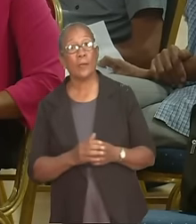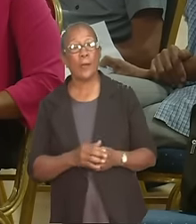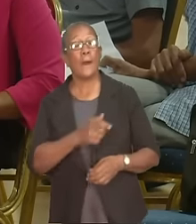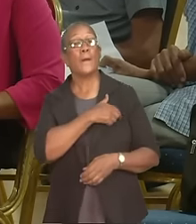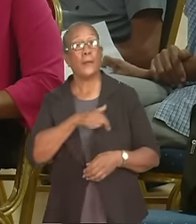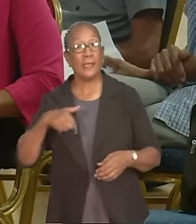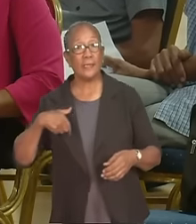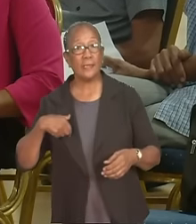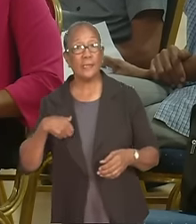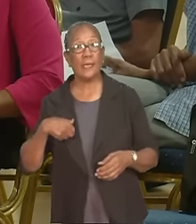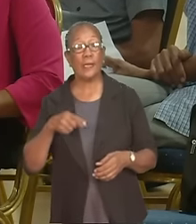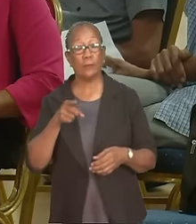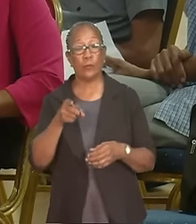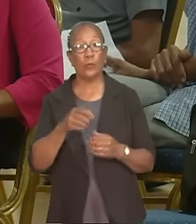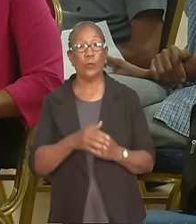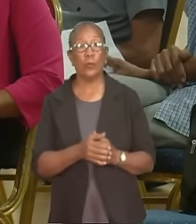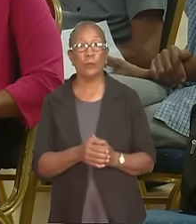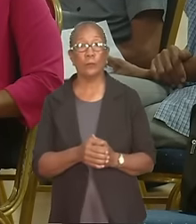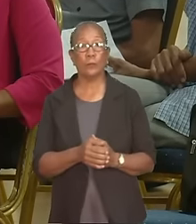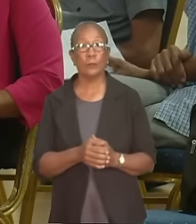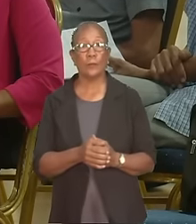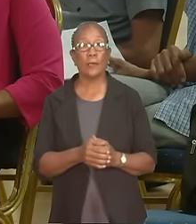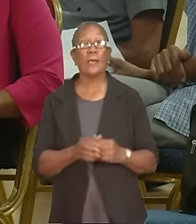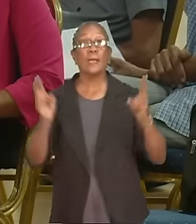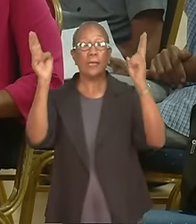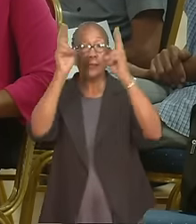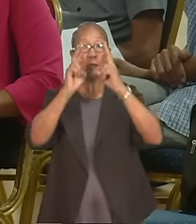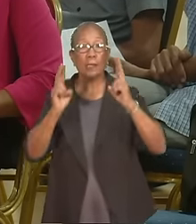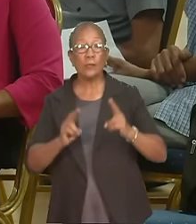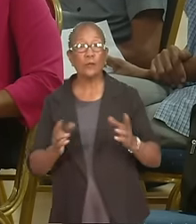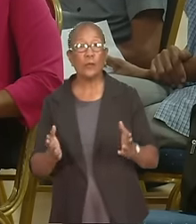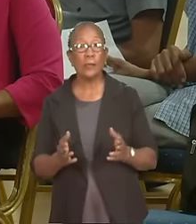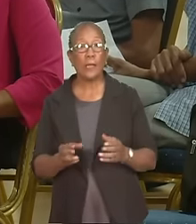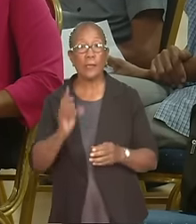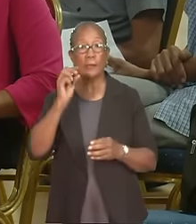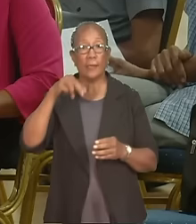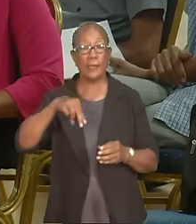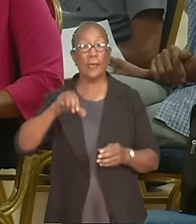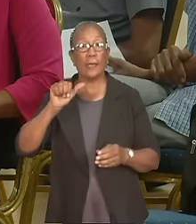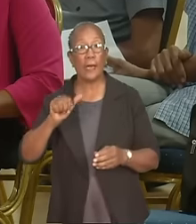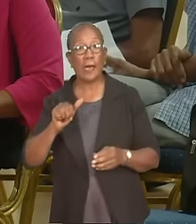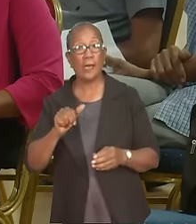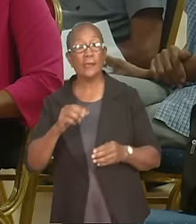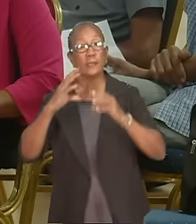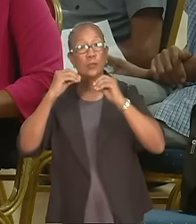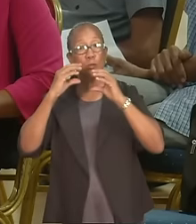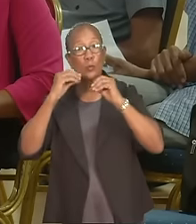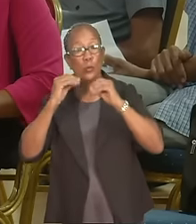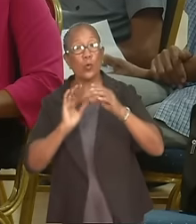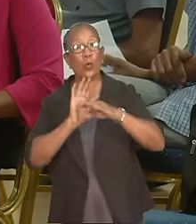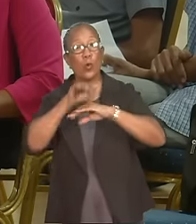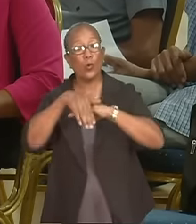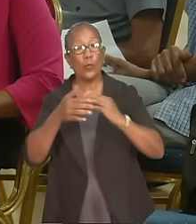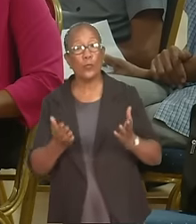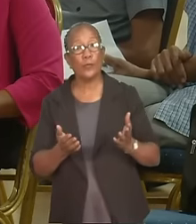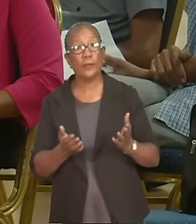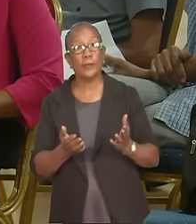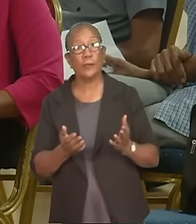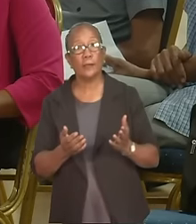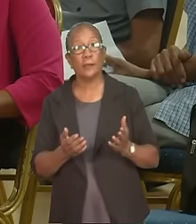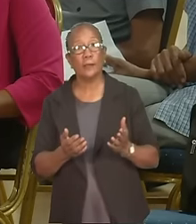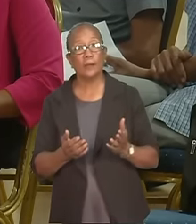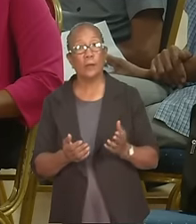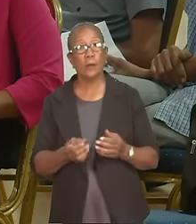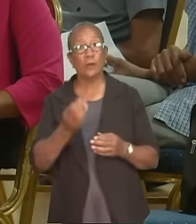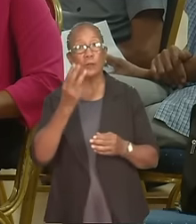President, ook een vraag voor u. In de nationale DNA is gesproken over een budget van